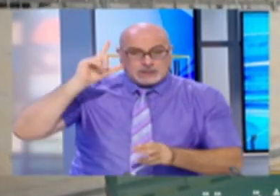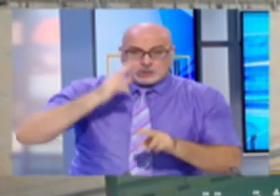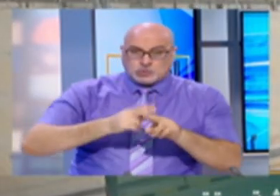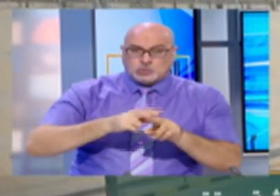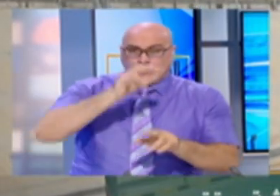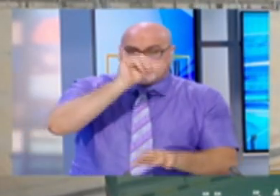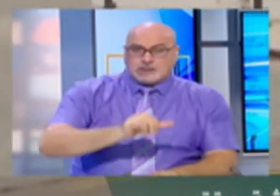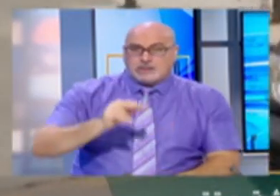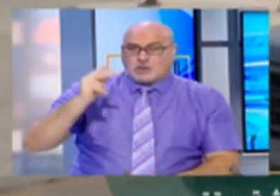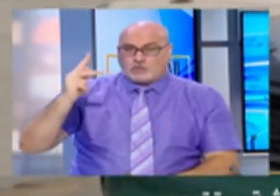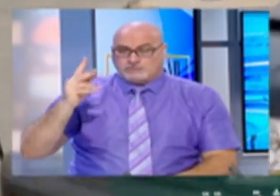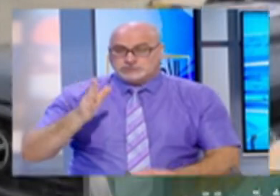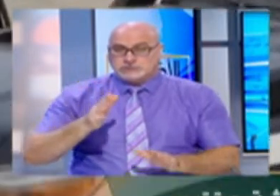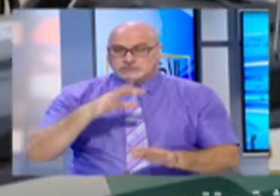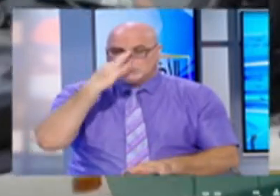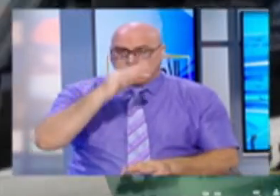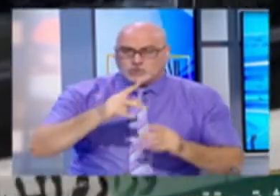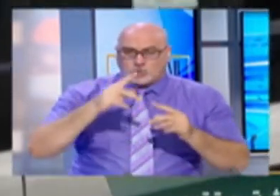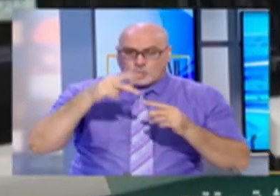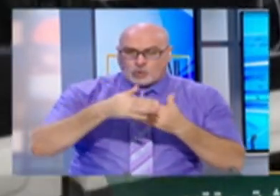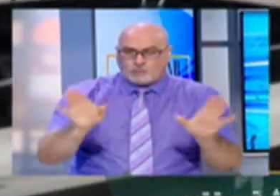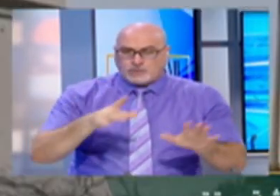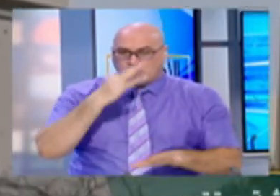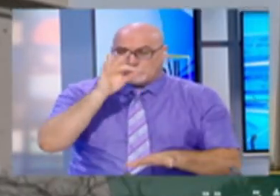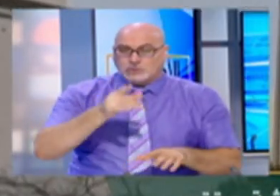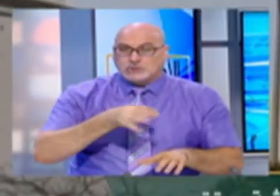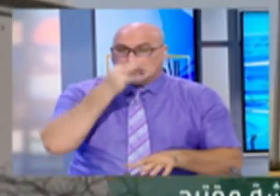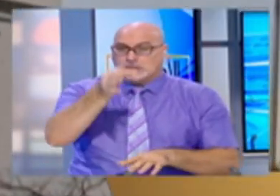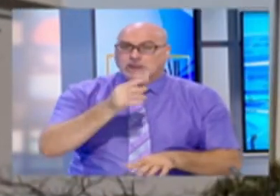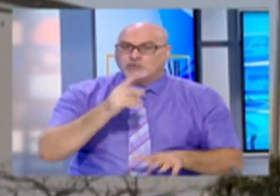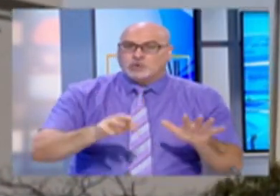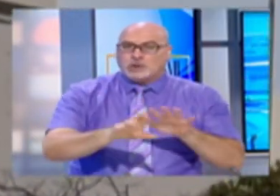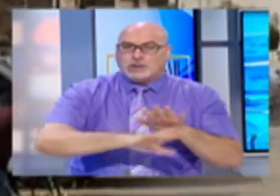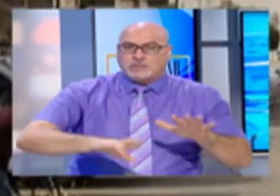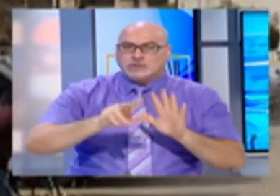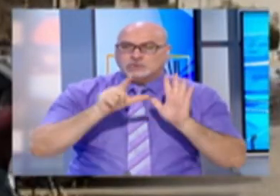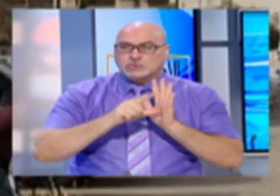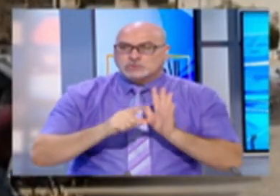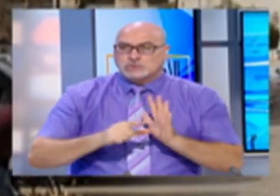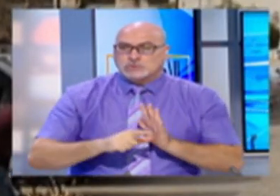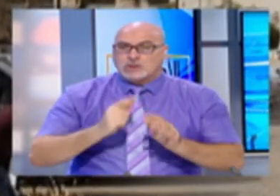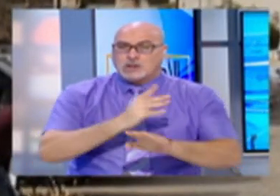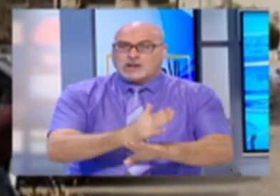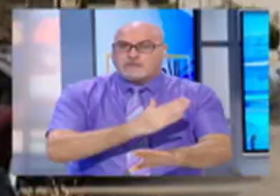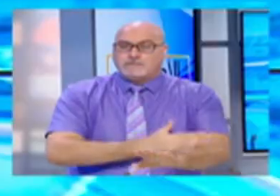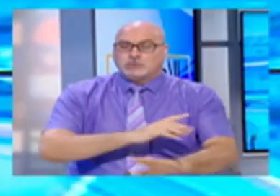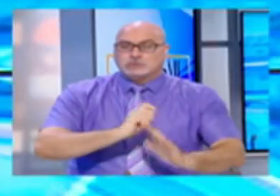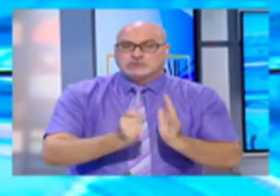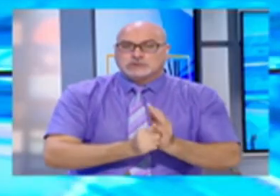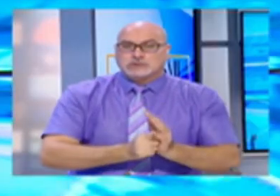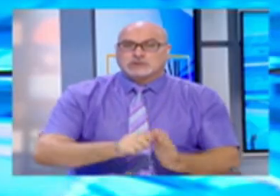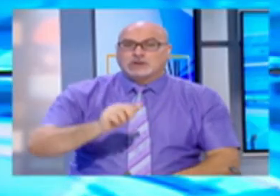كوفيتش قد دعا في كلمة افتتاح الملتقى إلى إقرار القاعدة الدستورية قبل الفاتح من